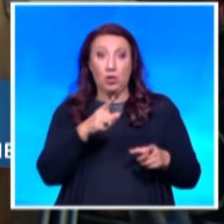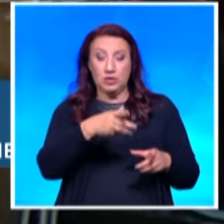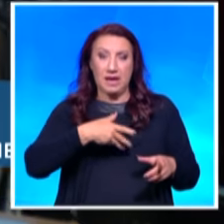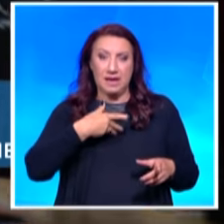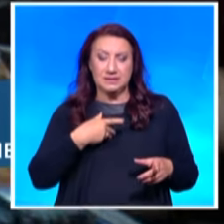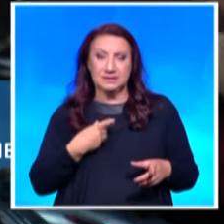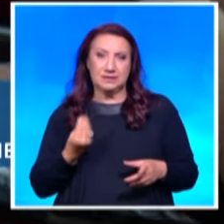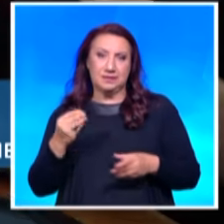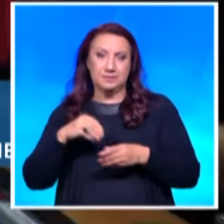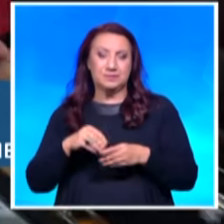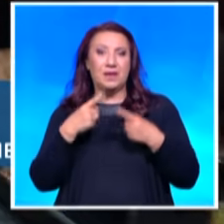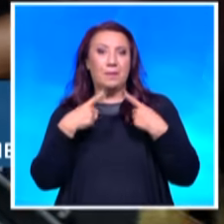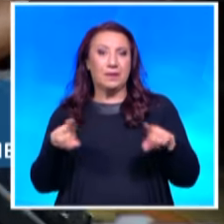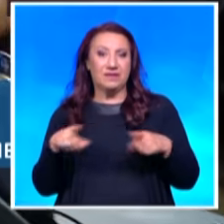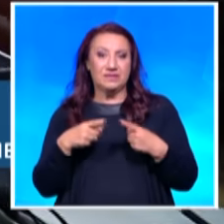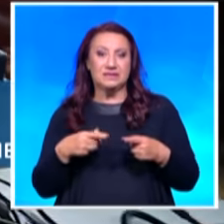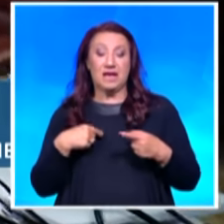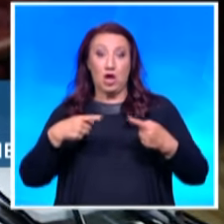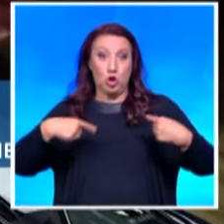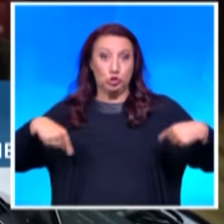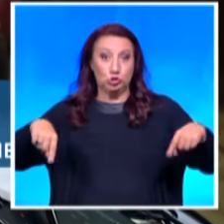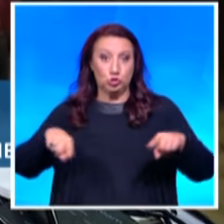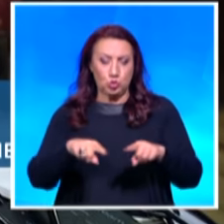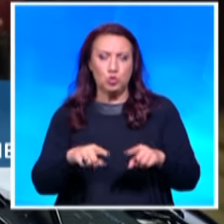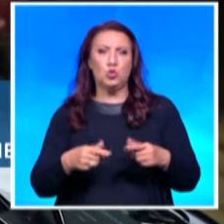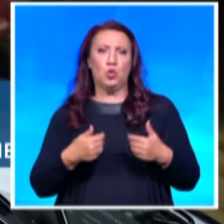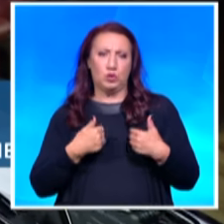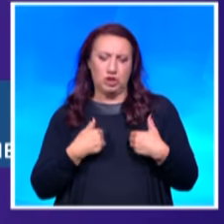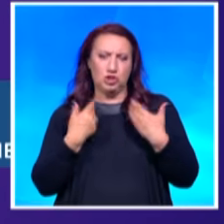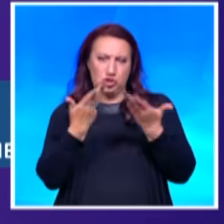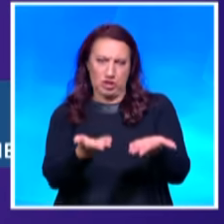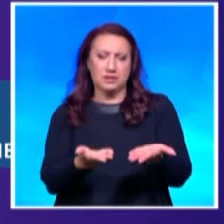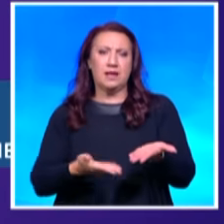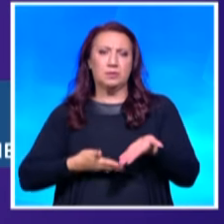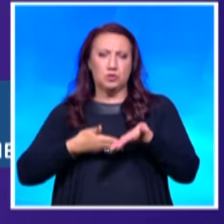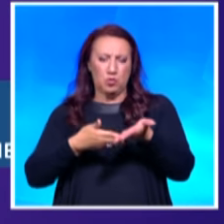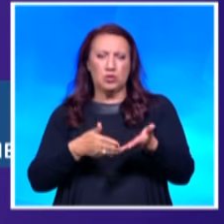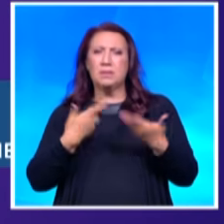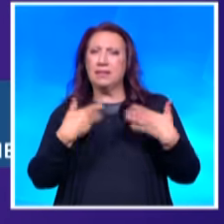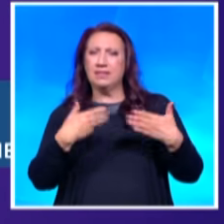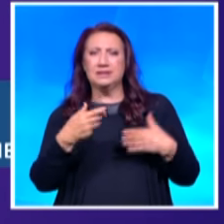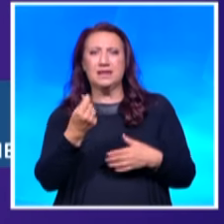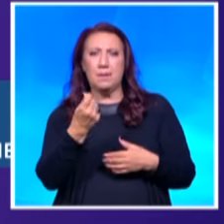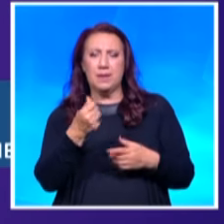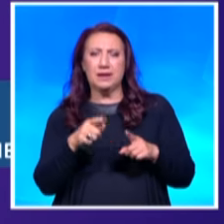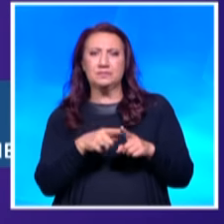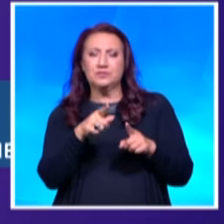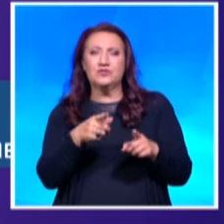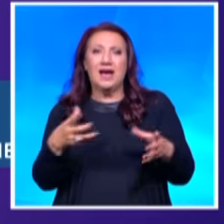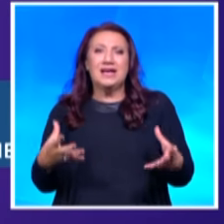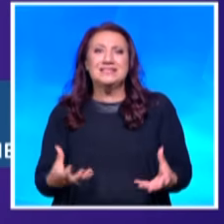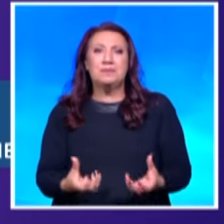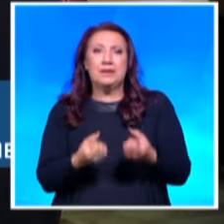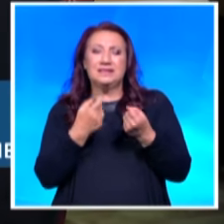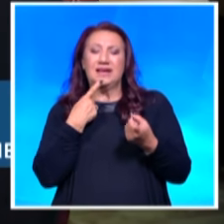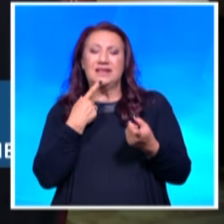Студиото и въобще целият нашия ресурс ще бъде на едно разположение и това би било могло да бъде като едно спасително въже да издърпа